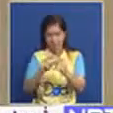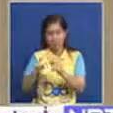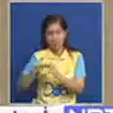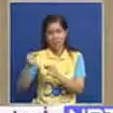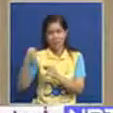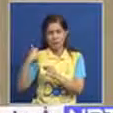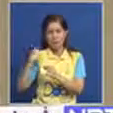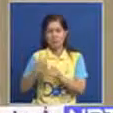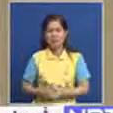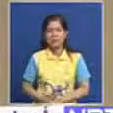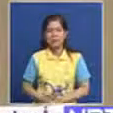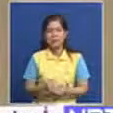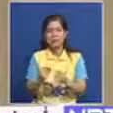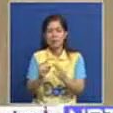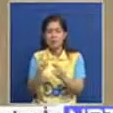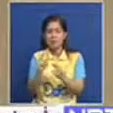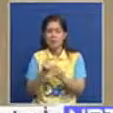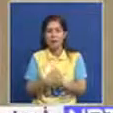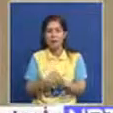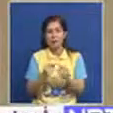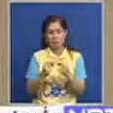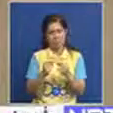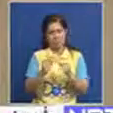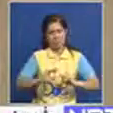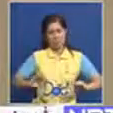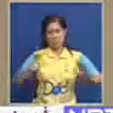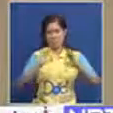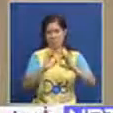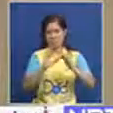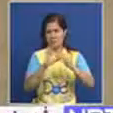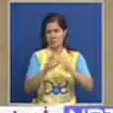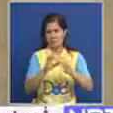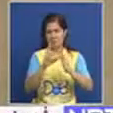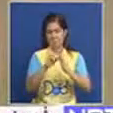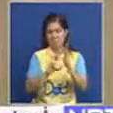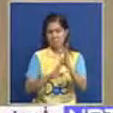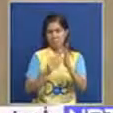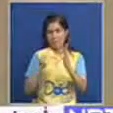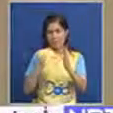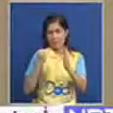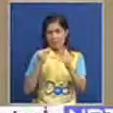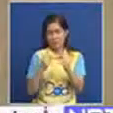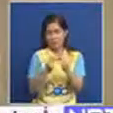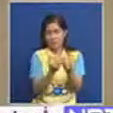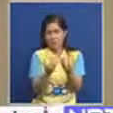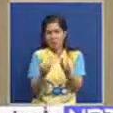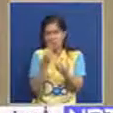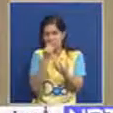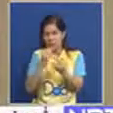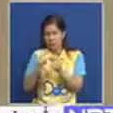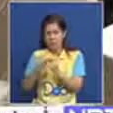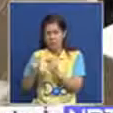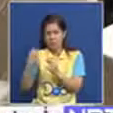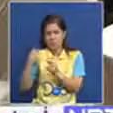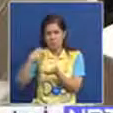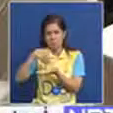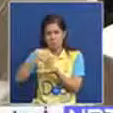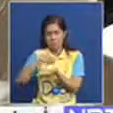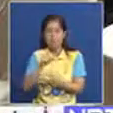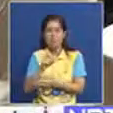คตพร้อมกับควรนำจุดแข็งของทั้งสองประเทศในด้านพลังงานและก็อาหารรวมทั้งการเป็นศูนย์กลางของภูมิภาค